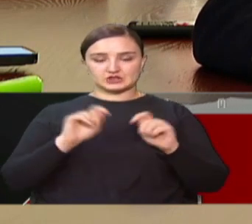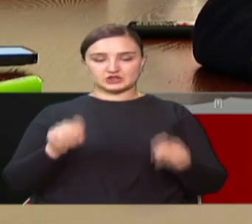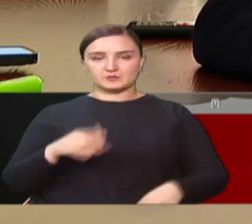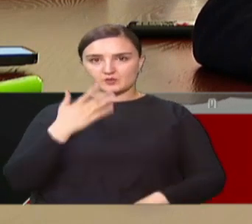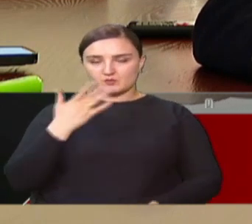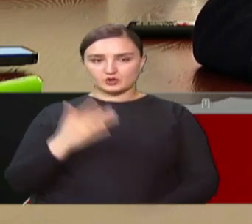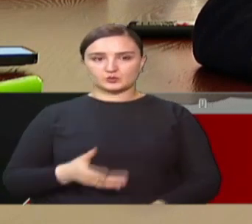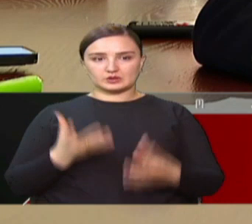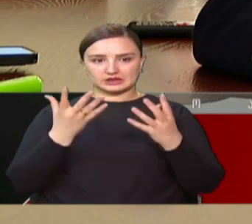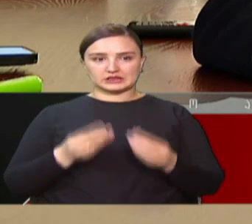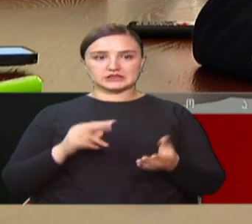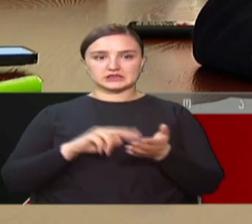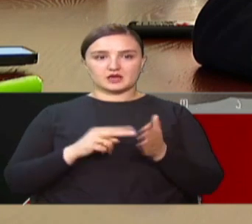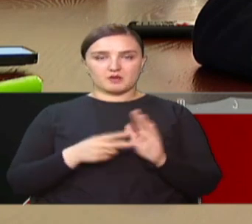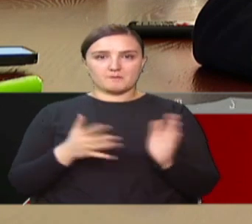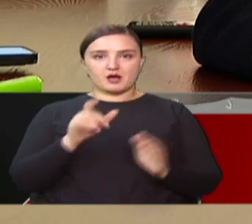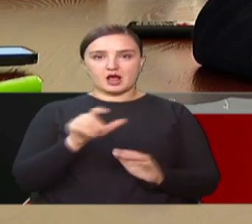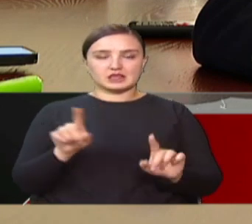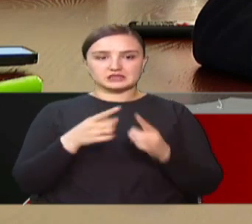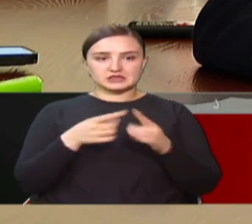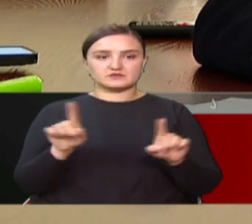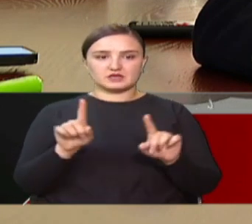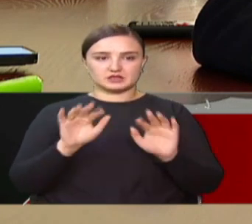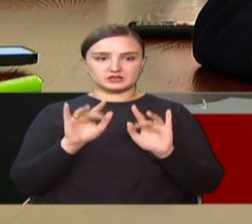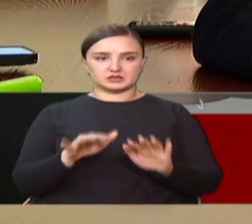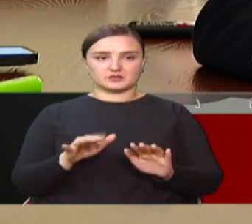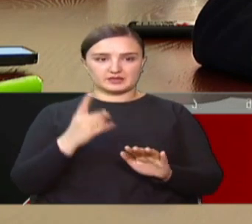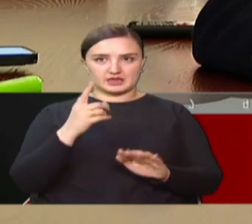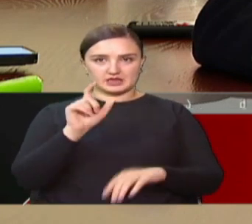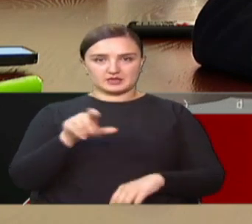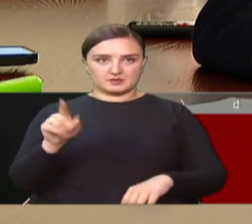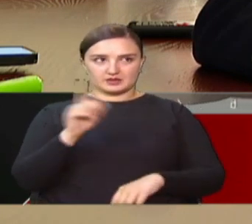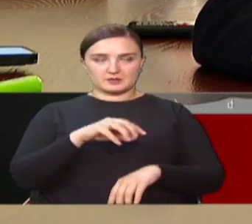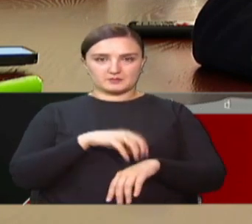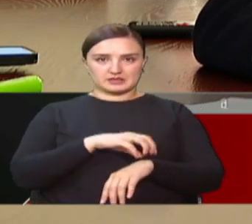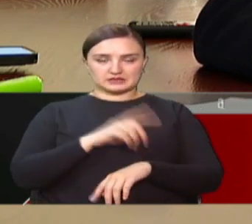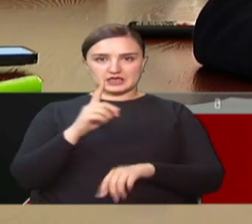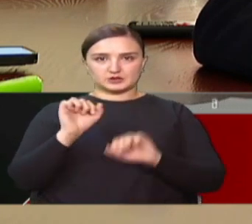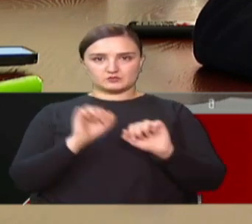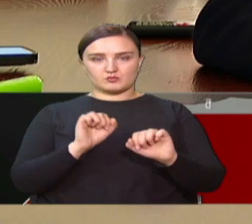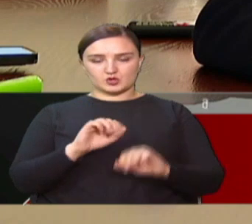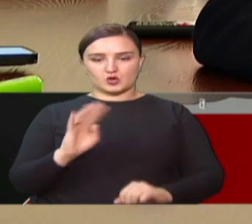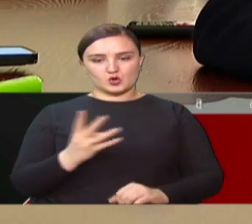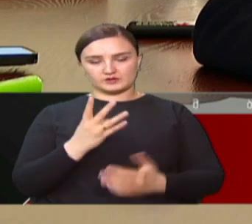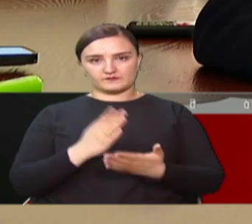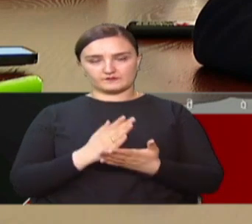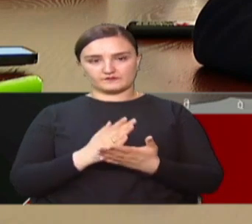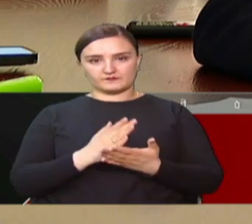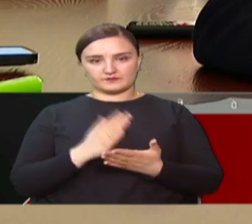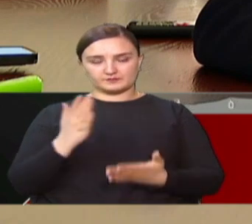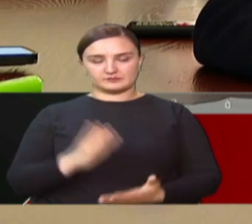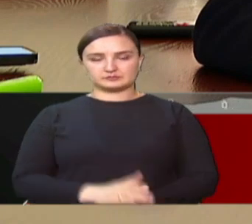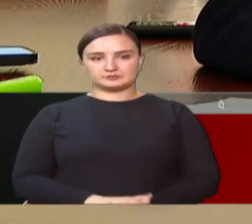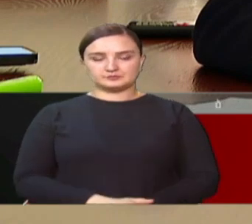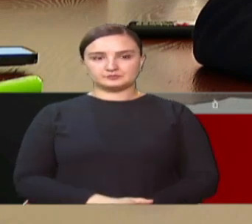პოლიტიკური დღესასწრები. აბა, ამ ხალხს სხვა რა საქმე აქვს? ერთი კაცი პარტიაში, ერთი კაცი მომხრე. ოთხი ყავს ეგერ იმას